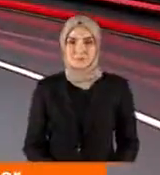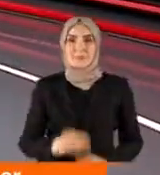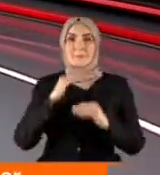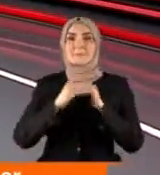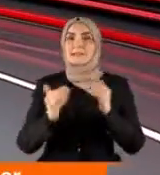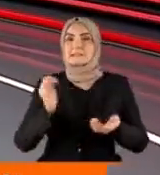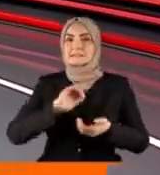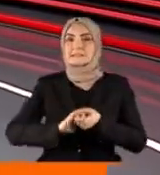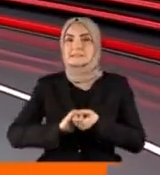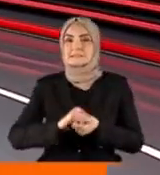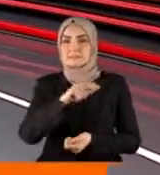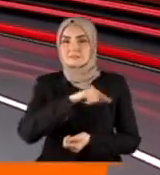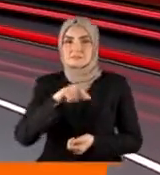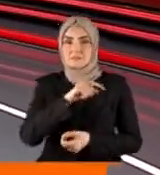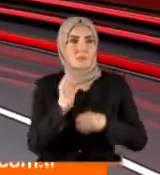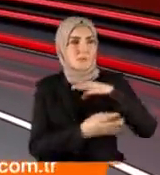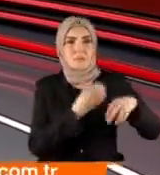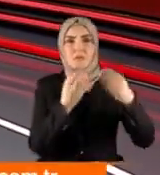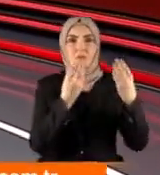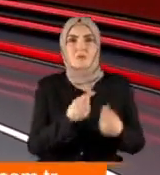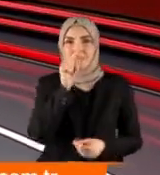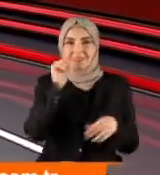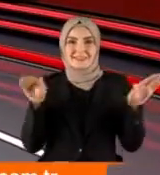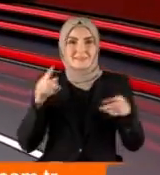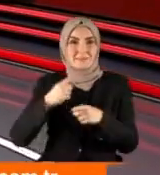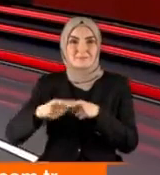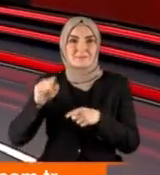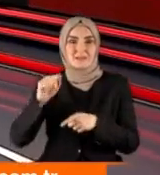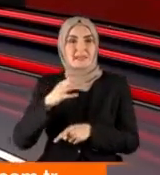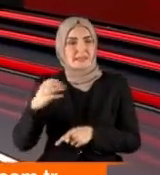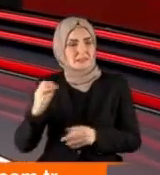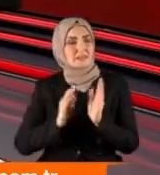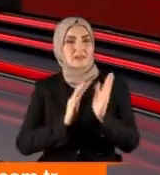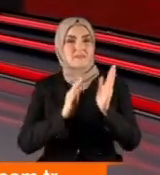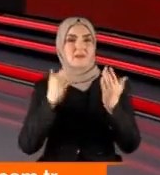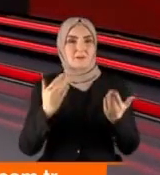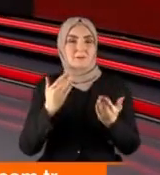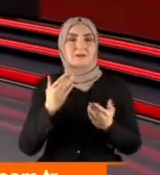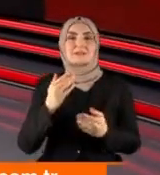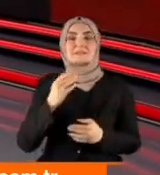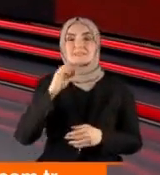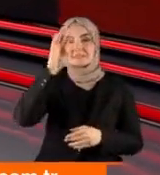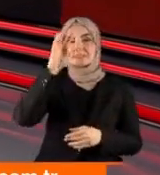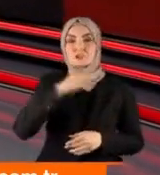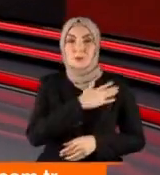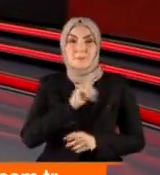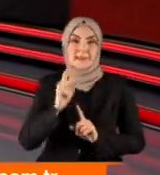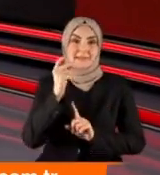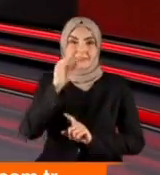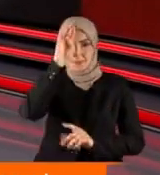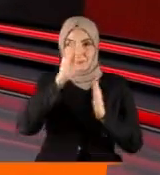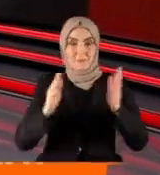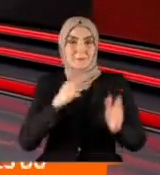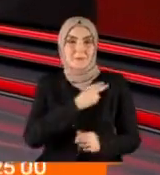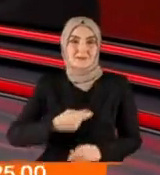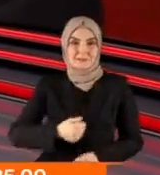Millet İttifakı'nı karıştıran tweet'in yankıları sürüyor. CHP'li Ekrem İmamoğlu Kadınlar Günü'nde İyi Parti Genel Başkanı Meral Akşener'le HDP